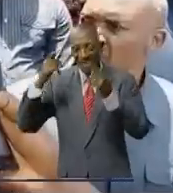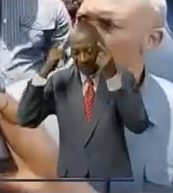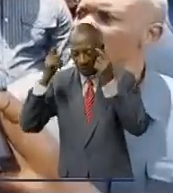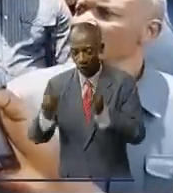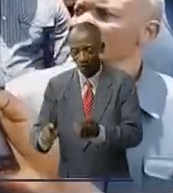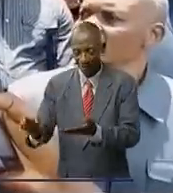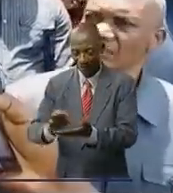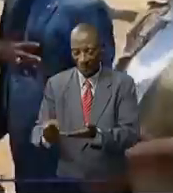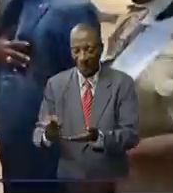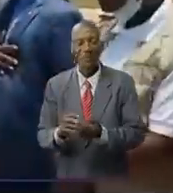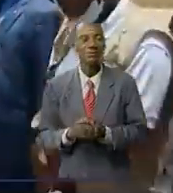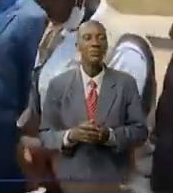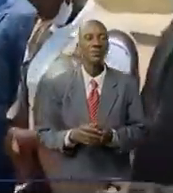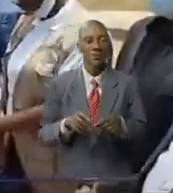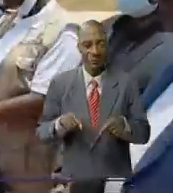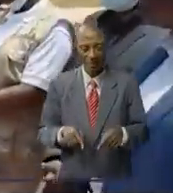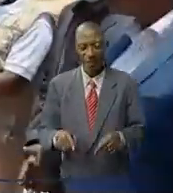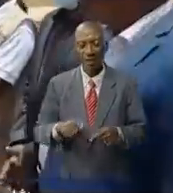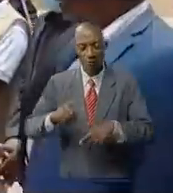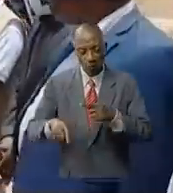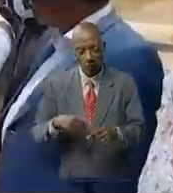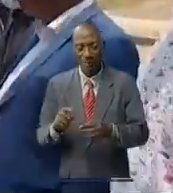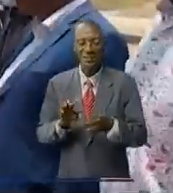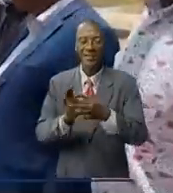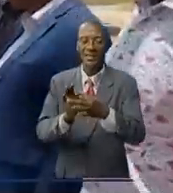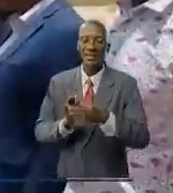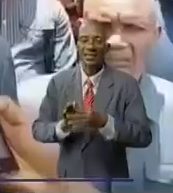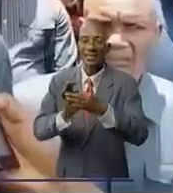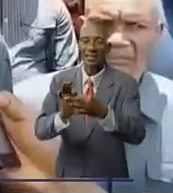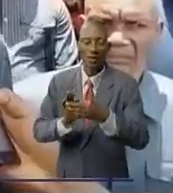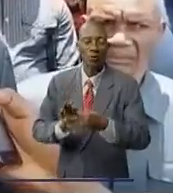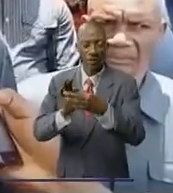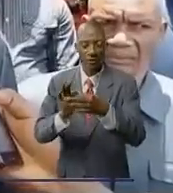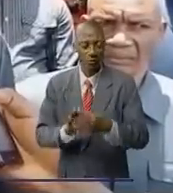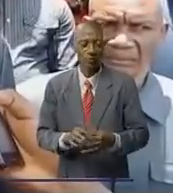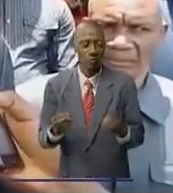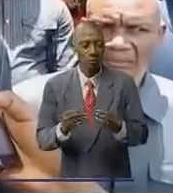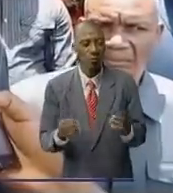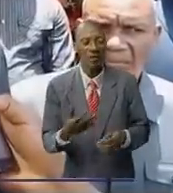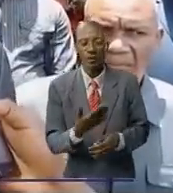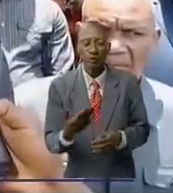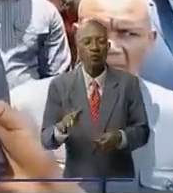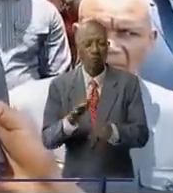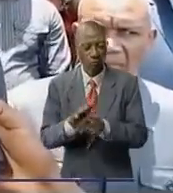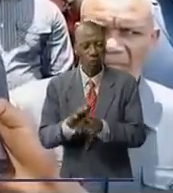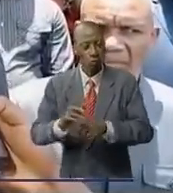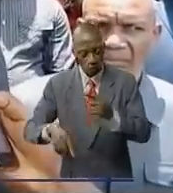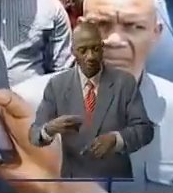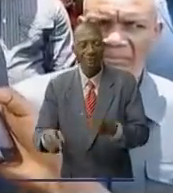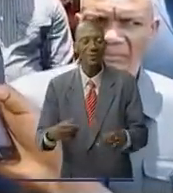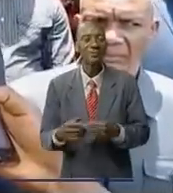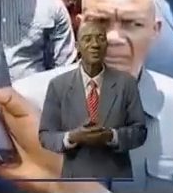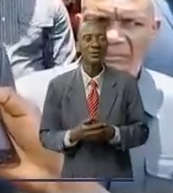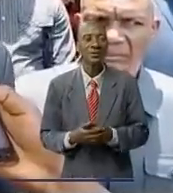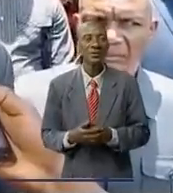demeure l'étape de négociation. Nous n'allons pas signer des choses qui n'ont pas été négociées. Et les négociations ont déjà commencé et nous